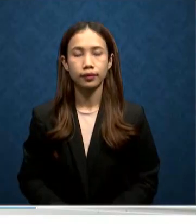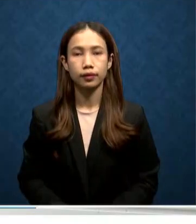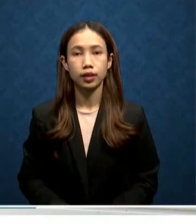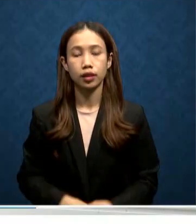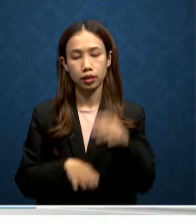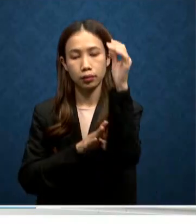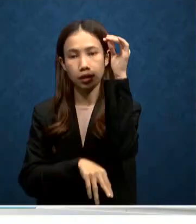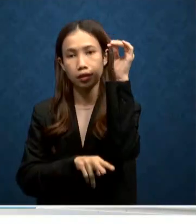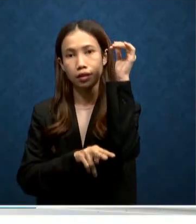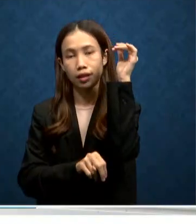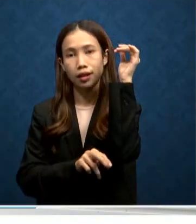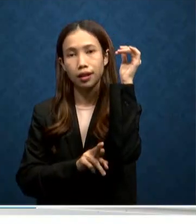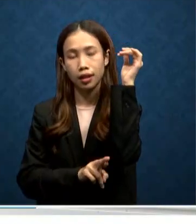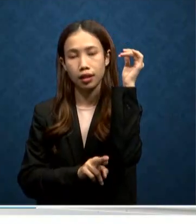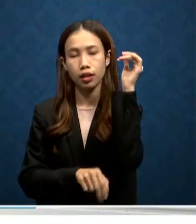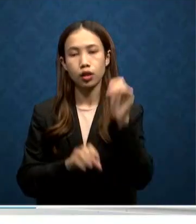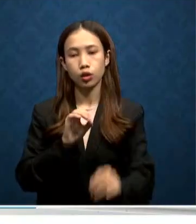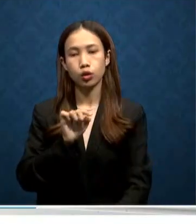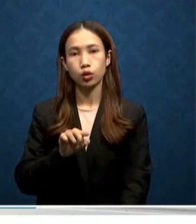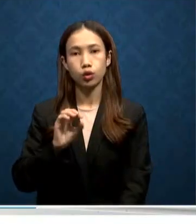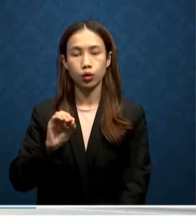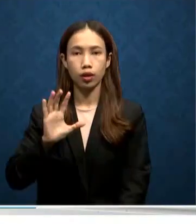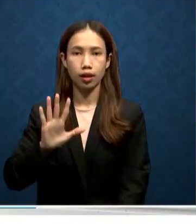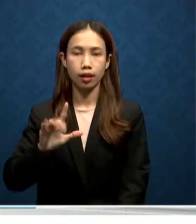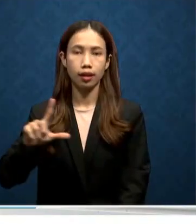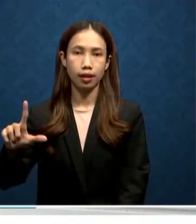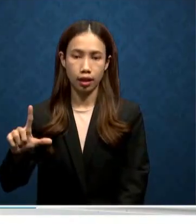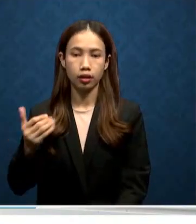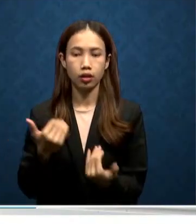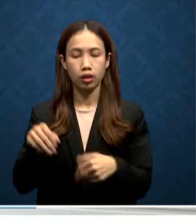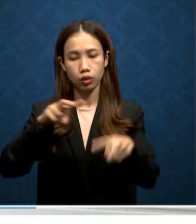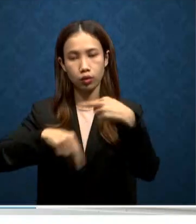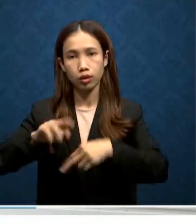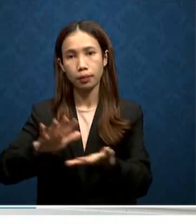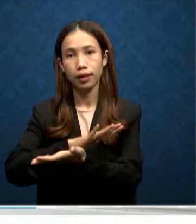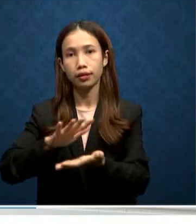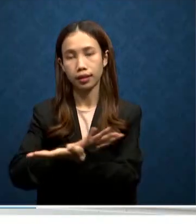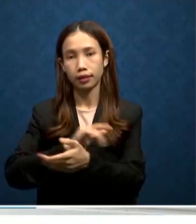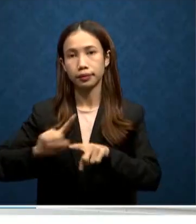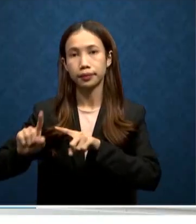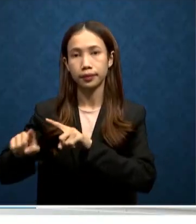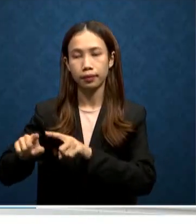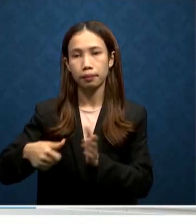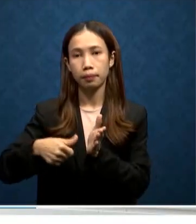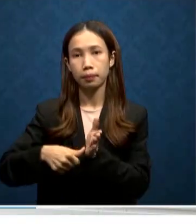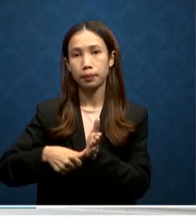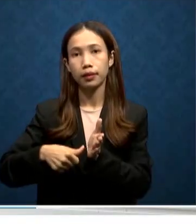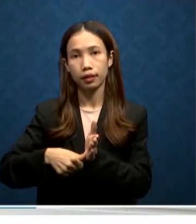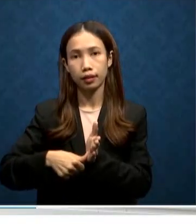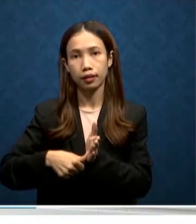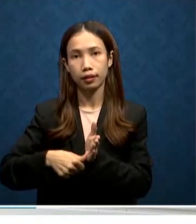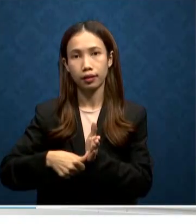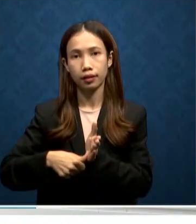นราธิวาส 0.05ล้านบาทอยู่ระหว่างงการตรวจสอบเอกสารซึ่งเป็นเป็นหนี้ที่